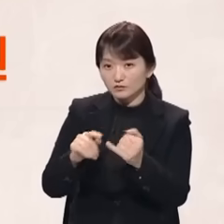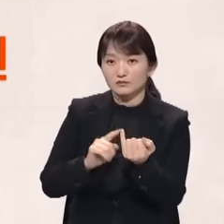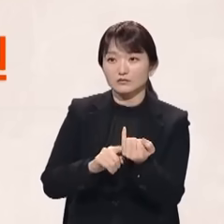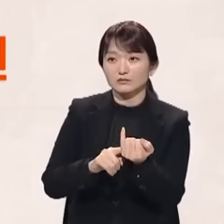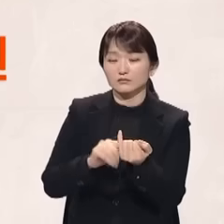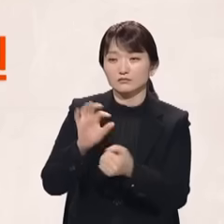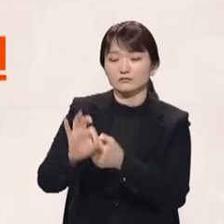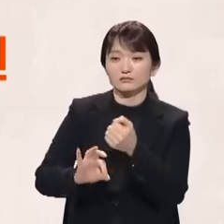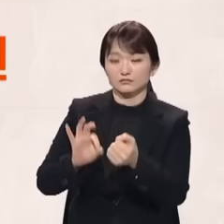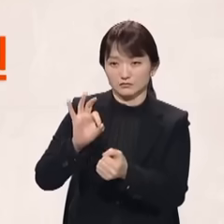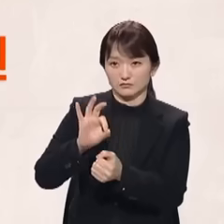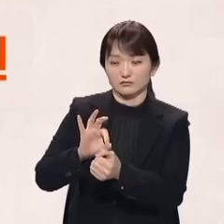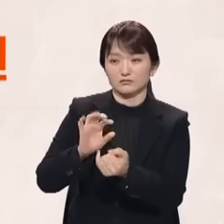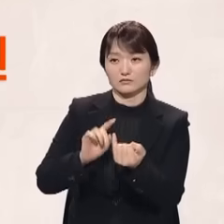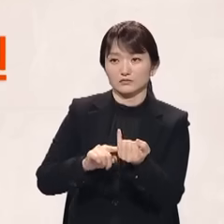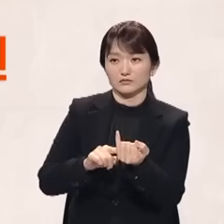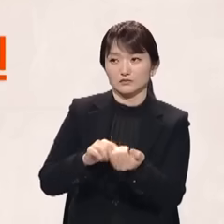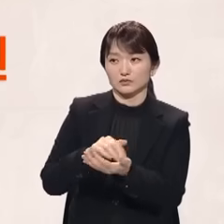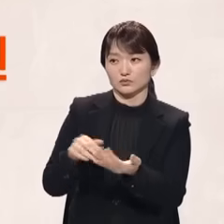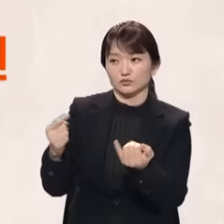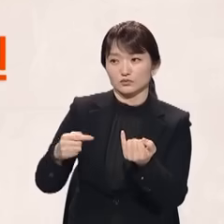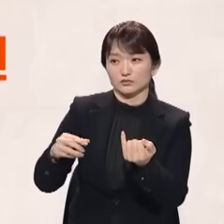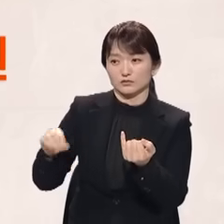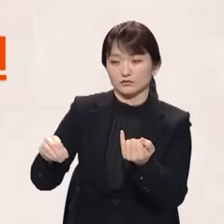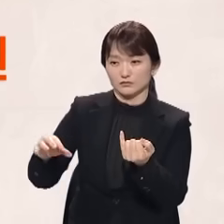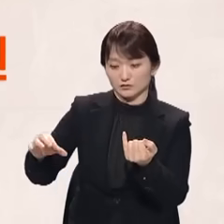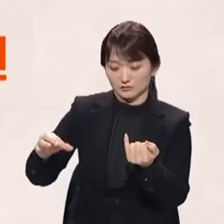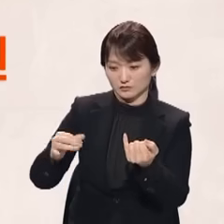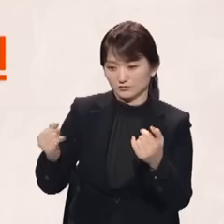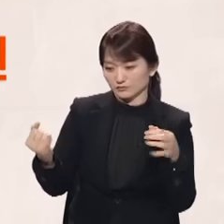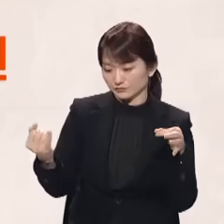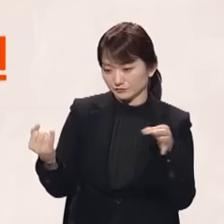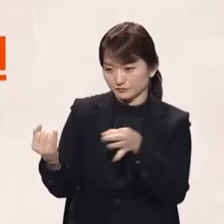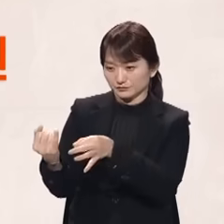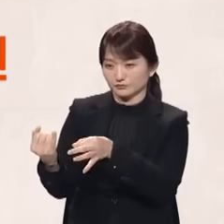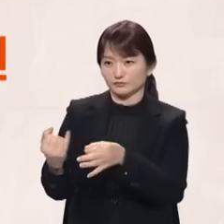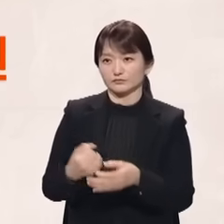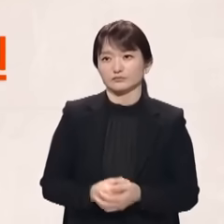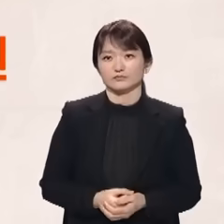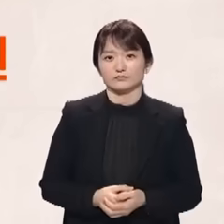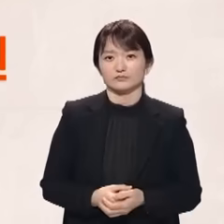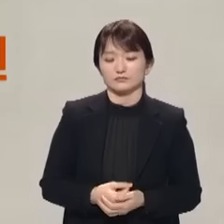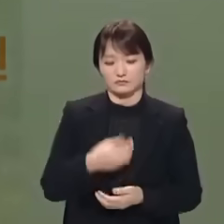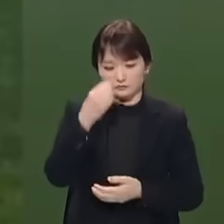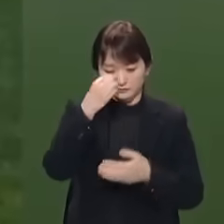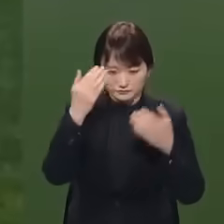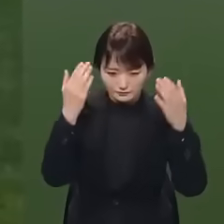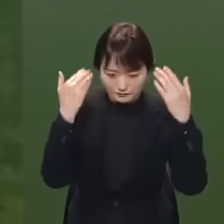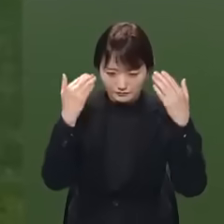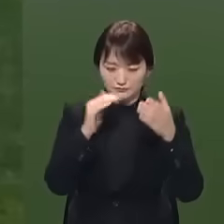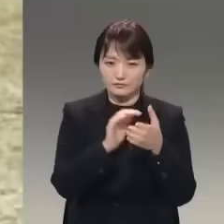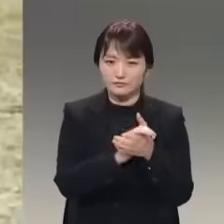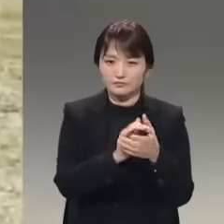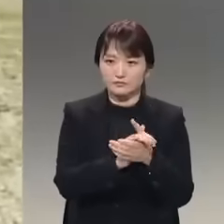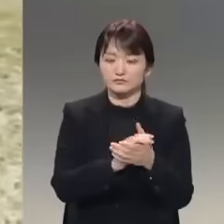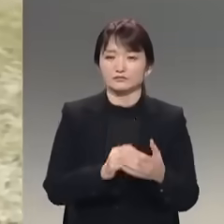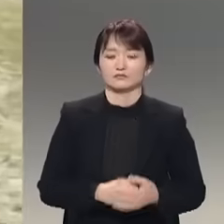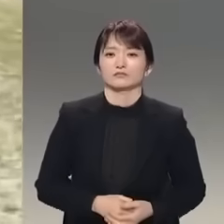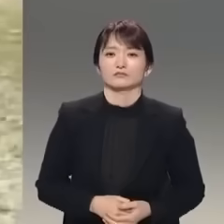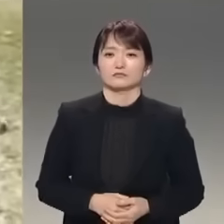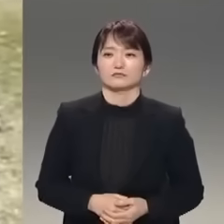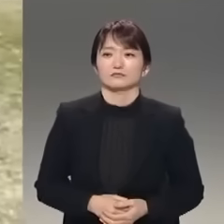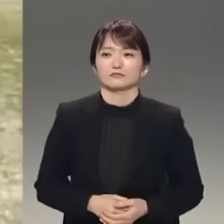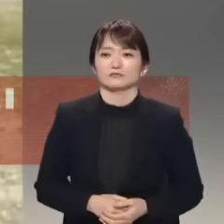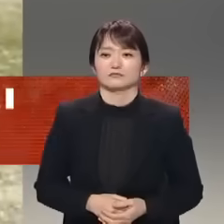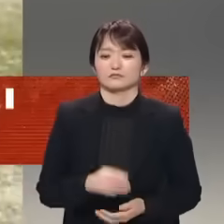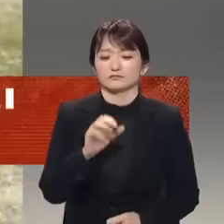도우미 수천만 원 투자금을 건넸다 하고요. 고교 동창, 예전에 직원도 있고요. 또래 학부모도 있는데 SNS 친구한테도